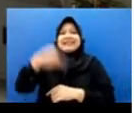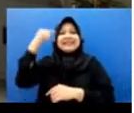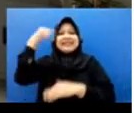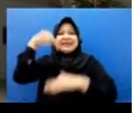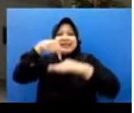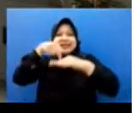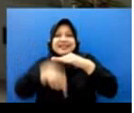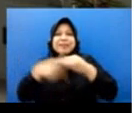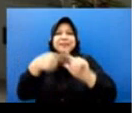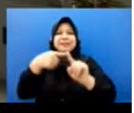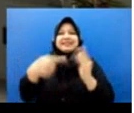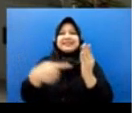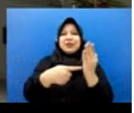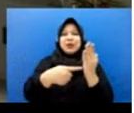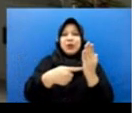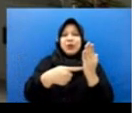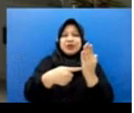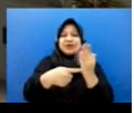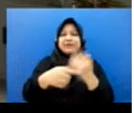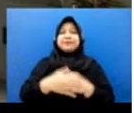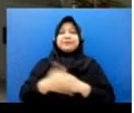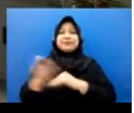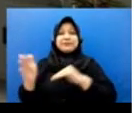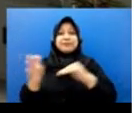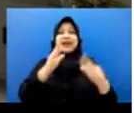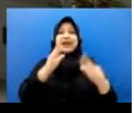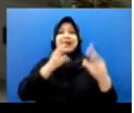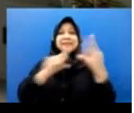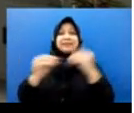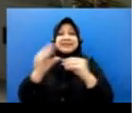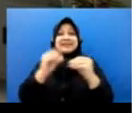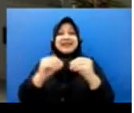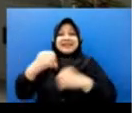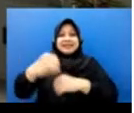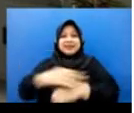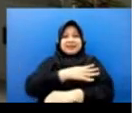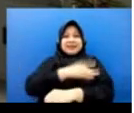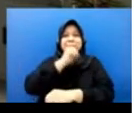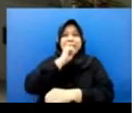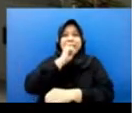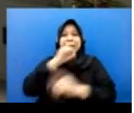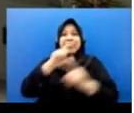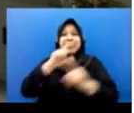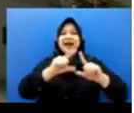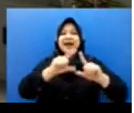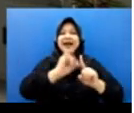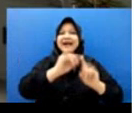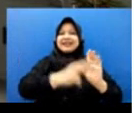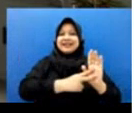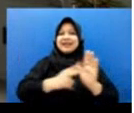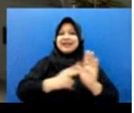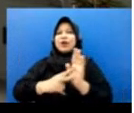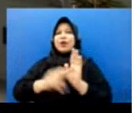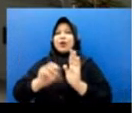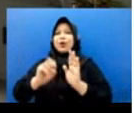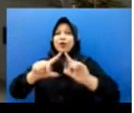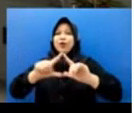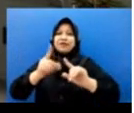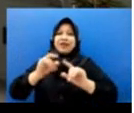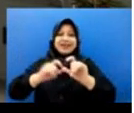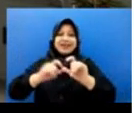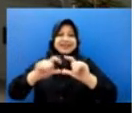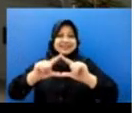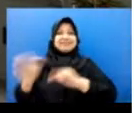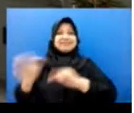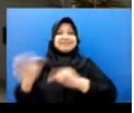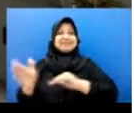Respati. Kemudian ada bincang inspirasi bersama Bapak Adi Novarisa. Dan juga nantinya ada tips praktis bersama Firza